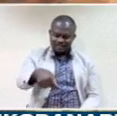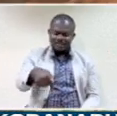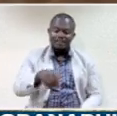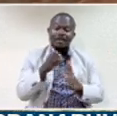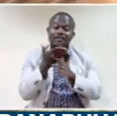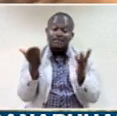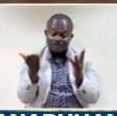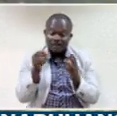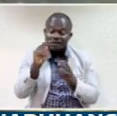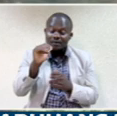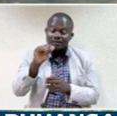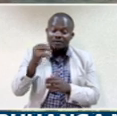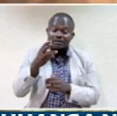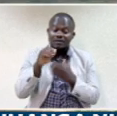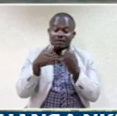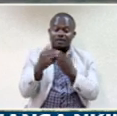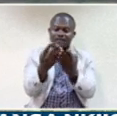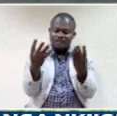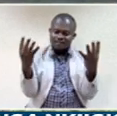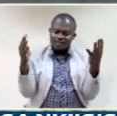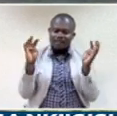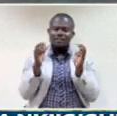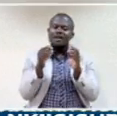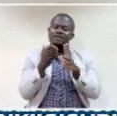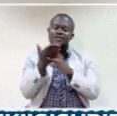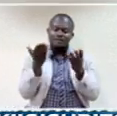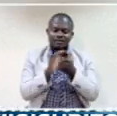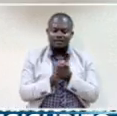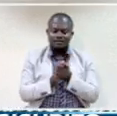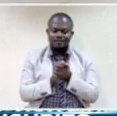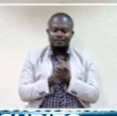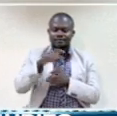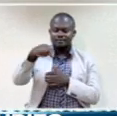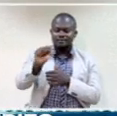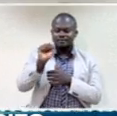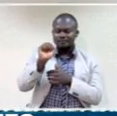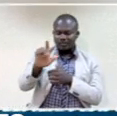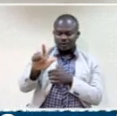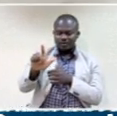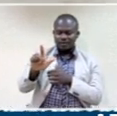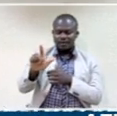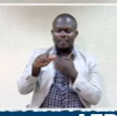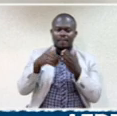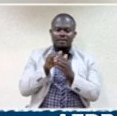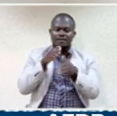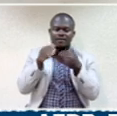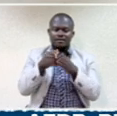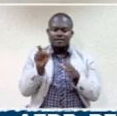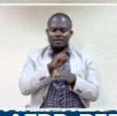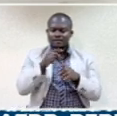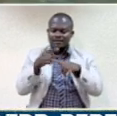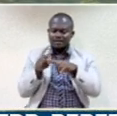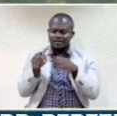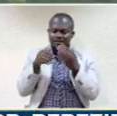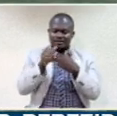yanyura he Nyungwe to imipaka yose yafunze azanyura he Paul Rusesabagina batawe muri yombi akurikiranweho ibyaha